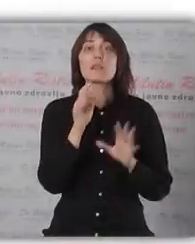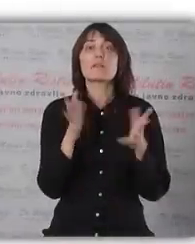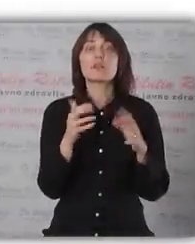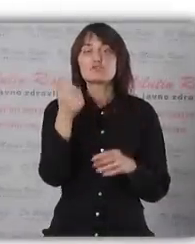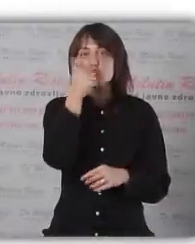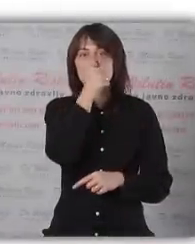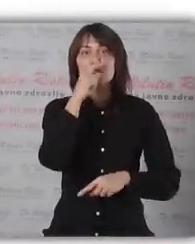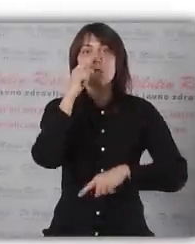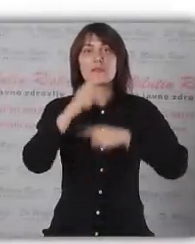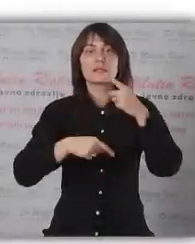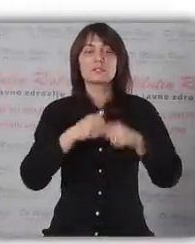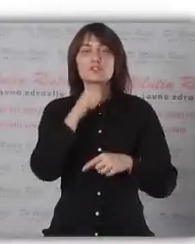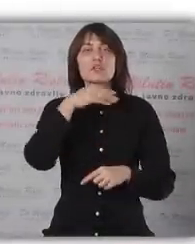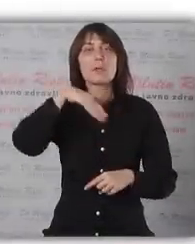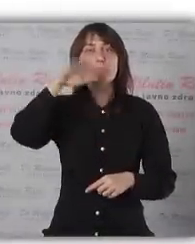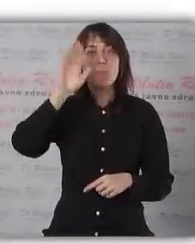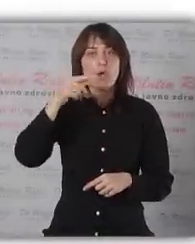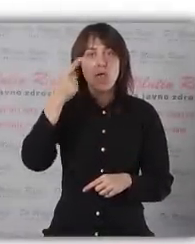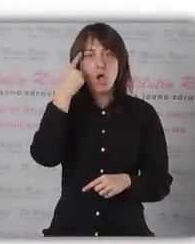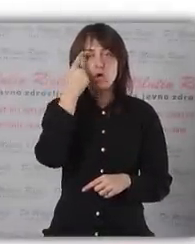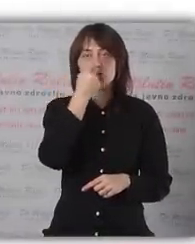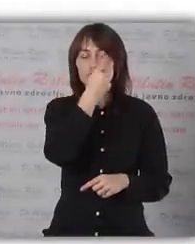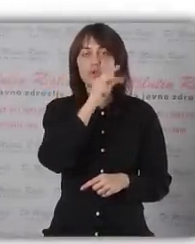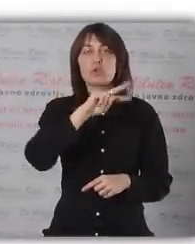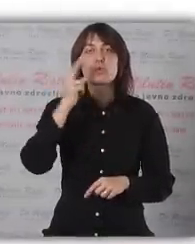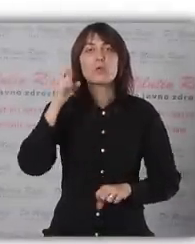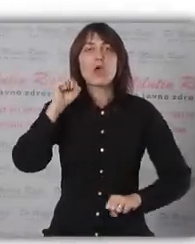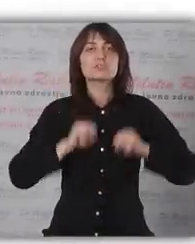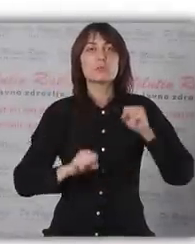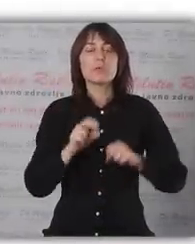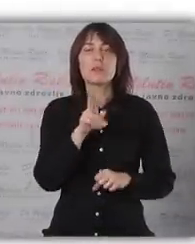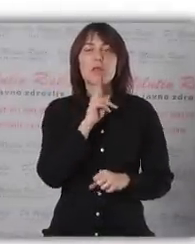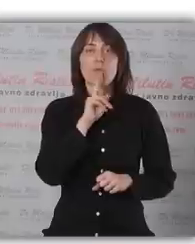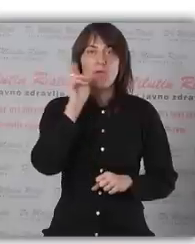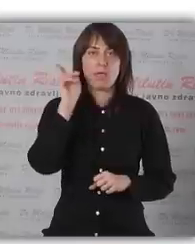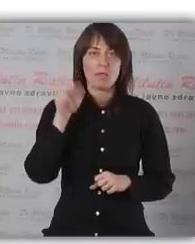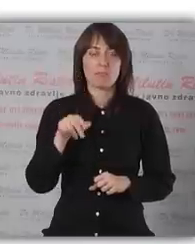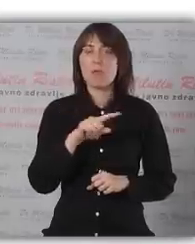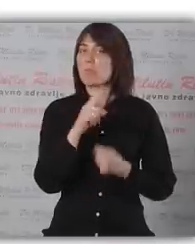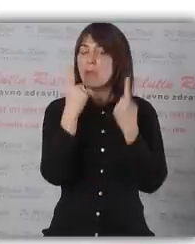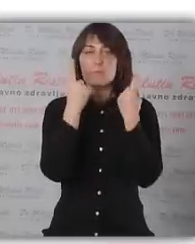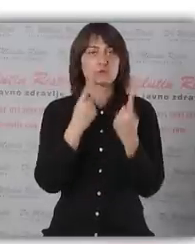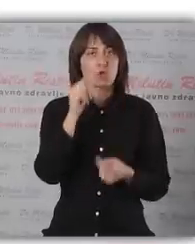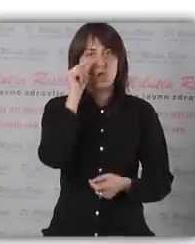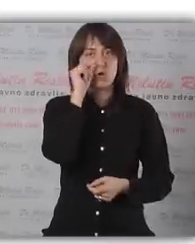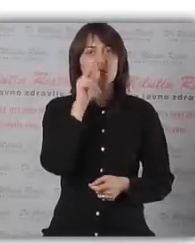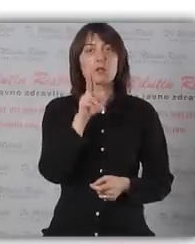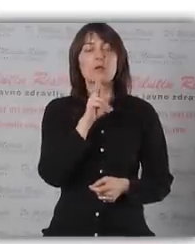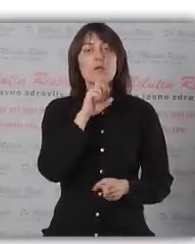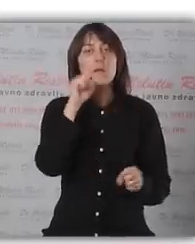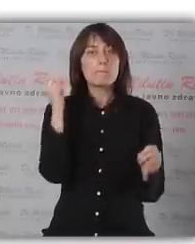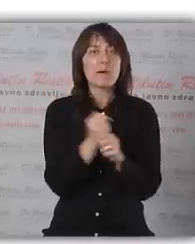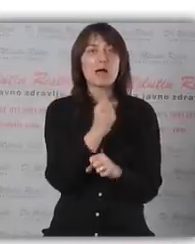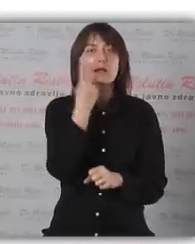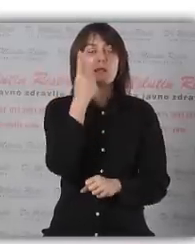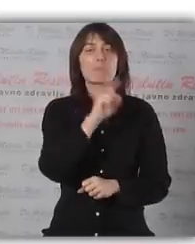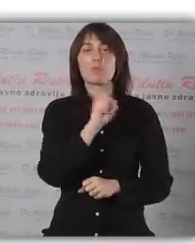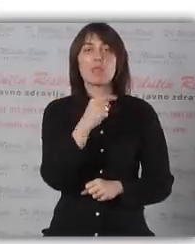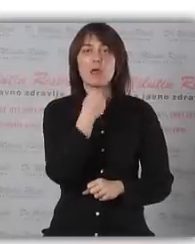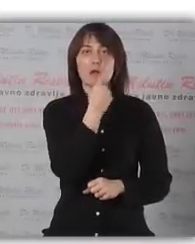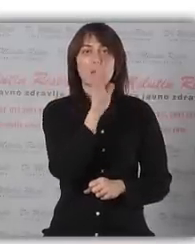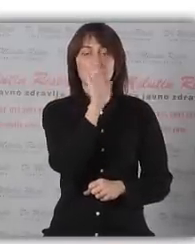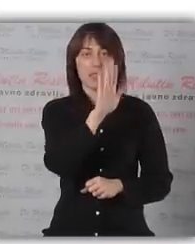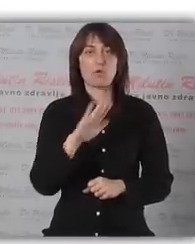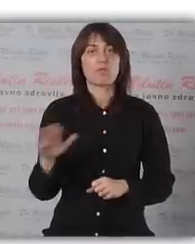Apetit je nešto što se nasleđuje kao i boja očiju i sve druge osobine koje ima. Ne postoji roditelj koji bar jedan put